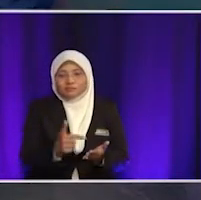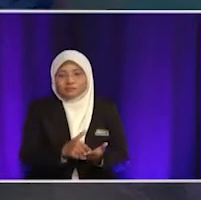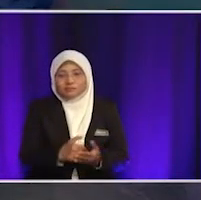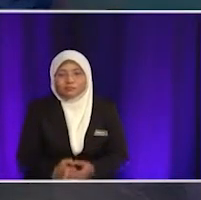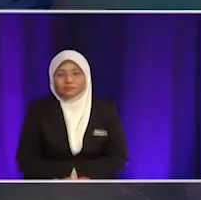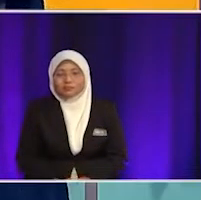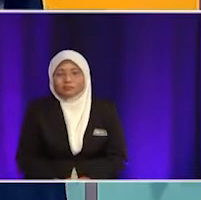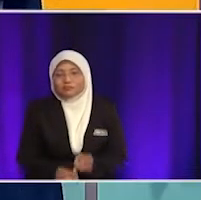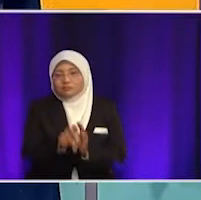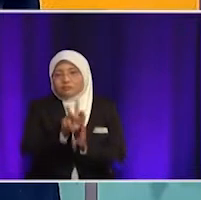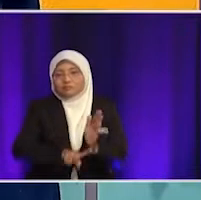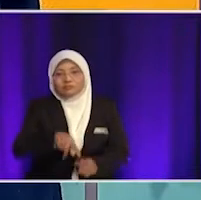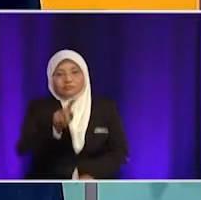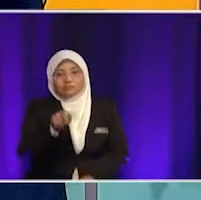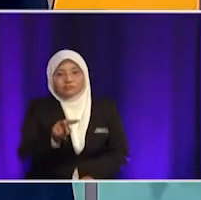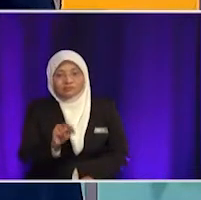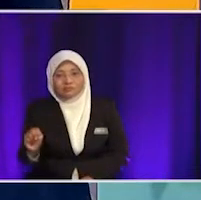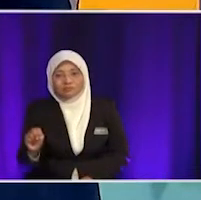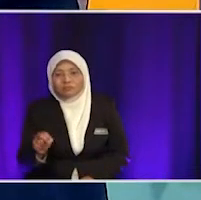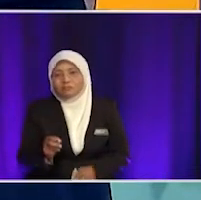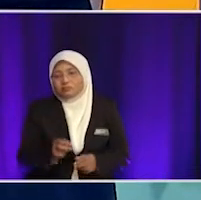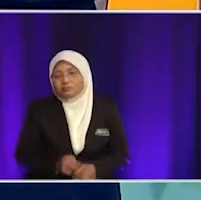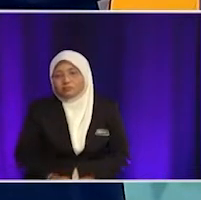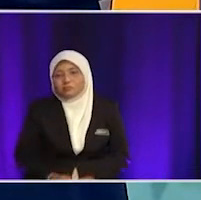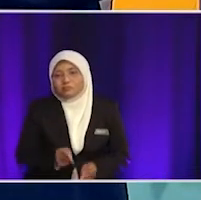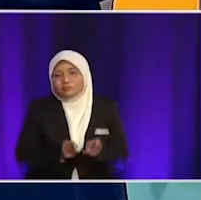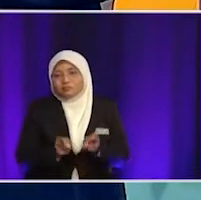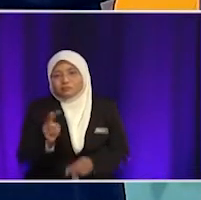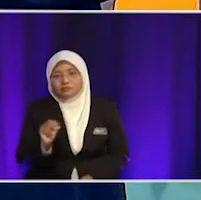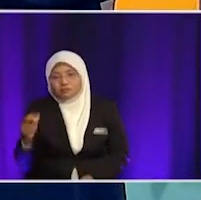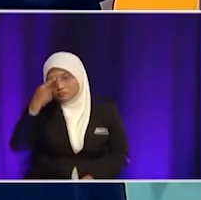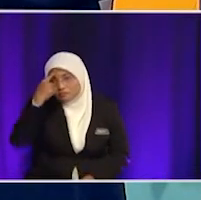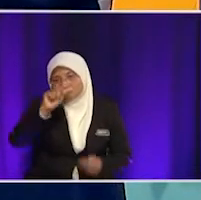untuk memuliakan pernyataan yang pertama analisis